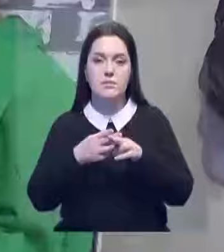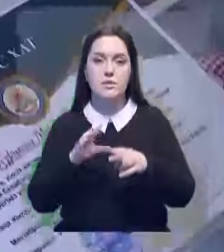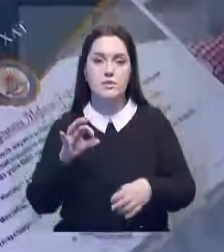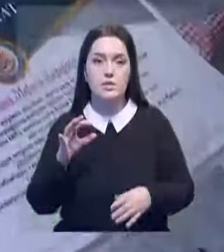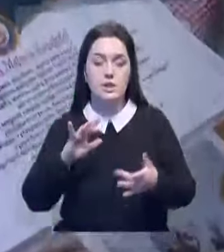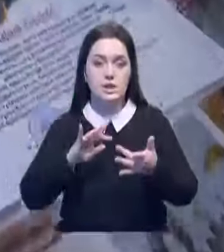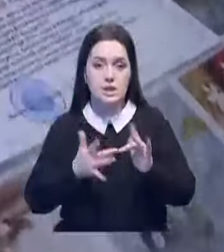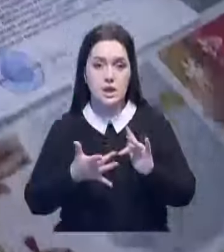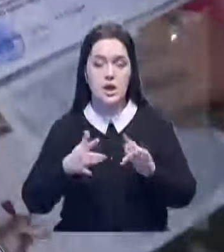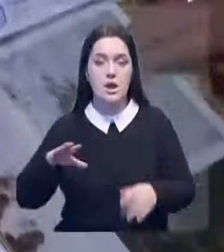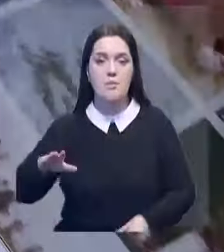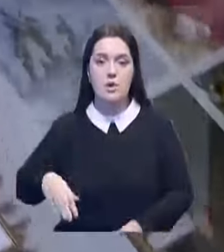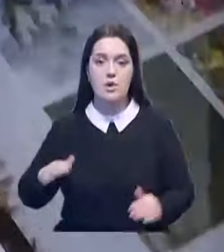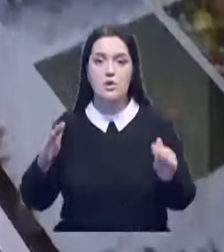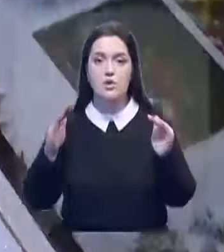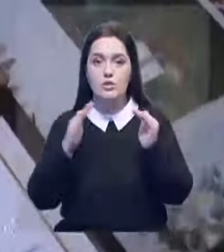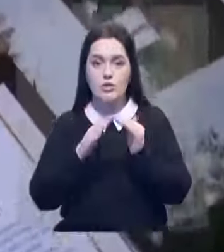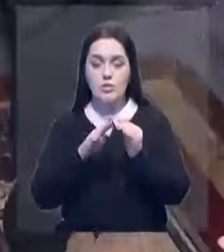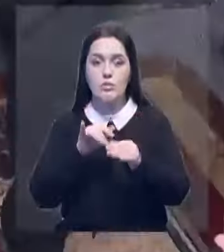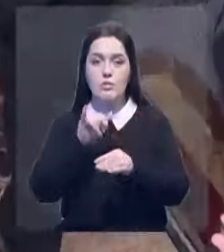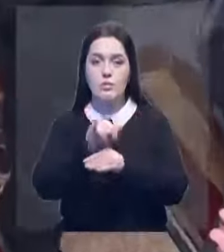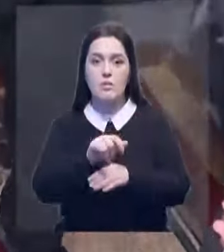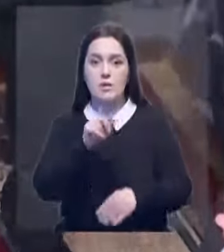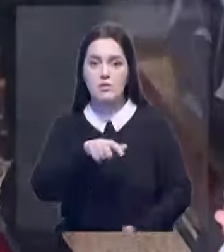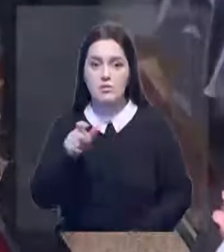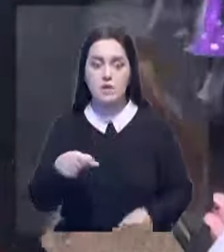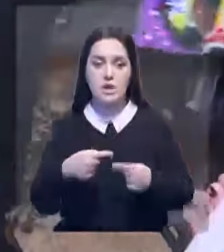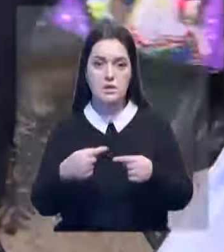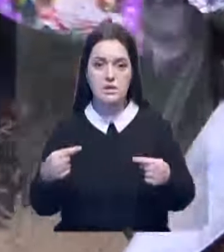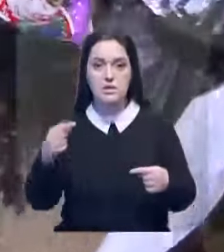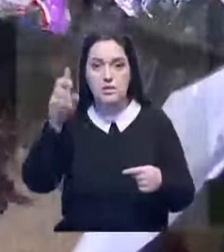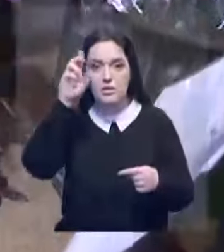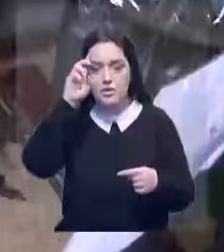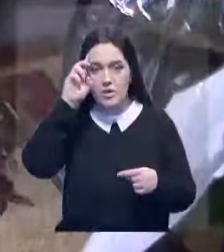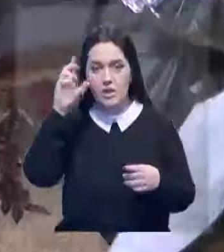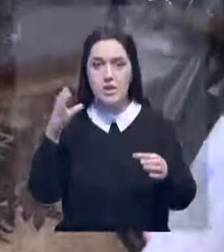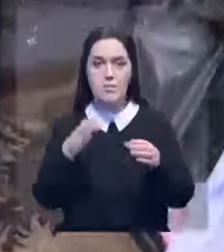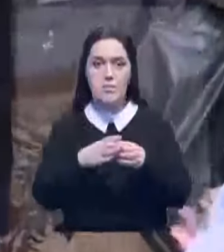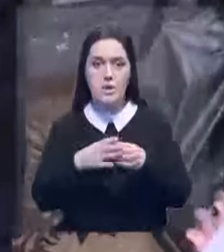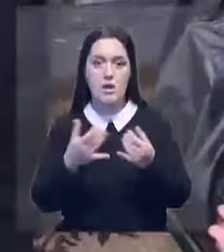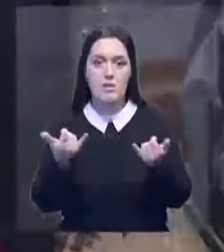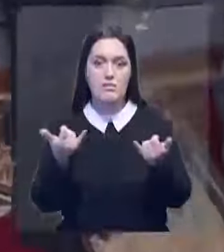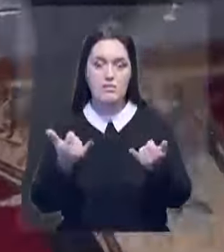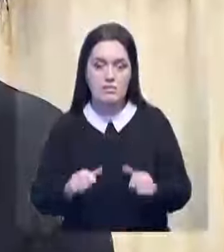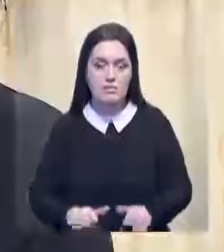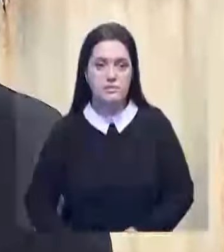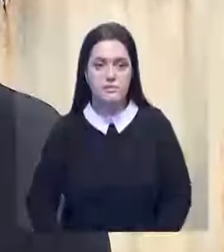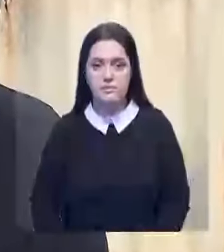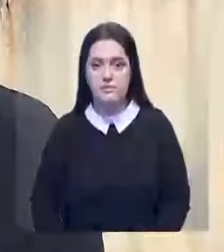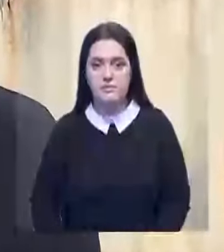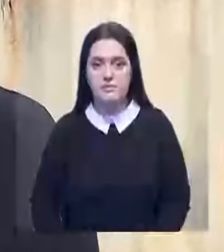социальные сети. Затем в дом к Марине стали приходить люди из разных государственных ведомств, впечатленные ее поступком.